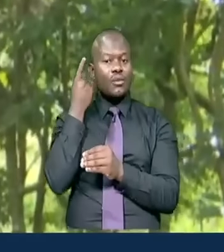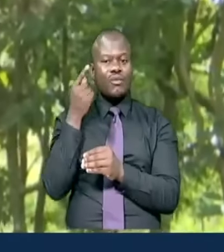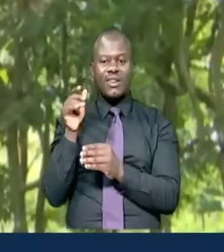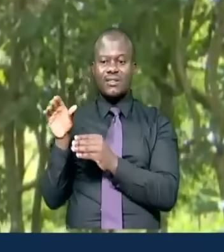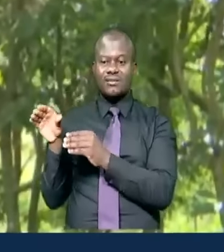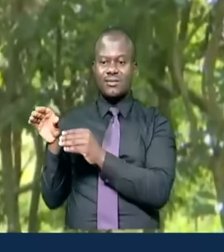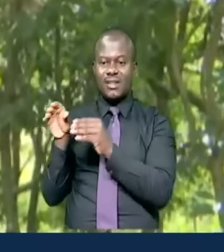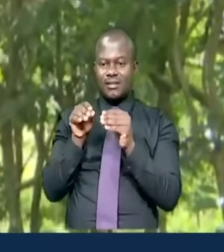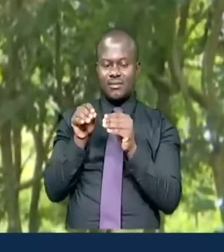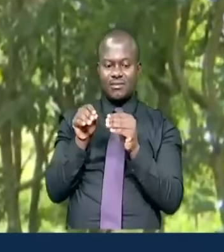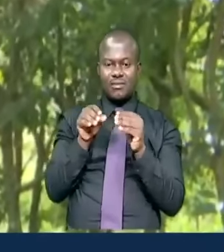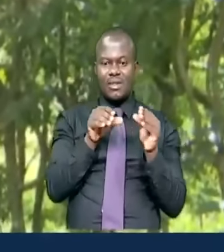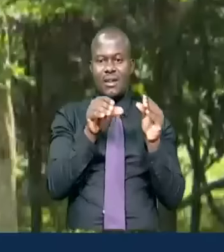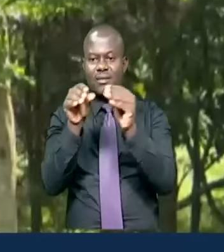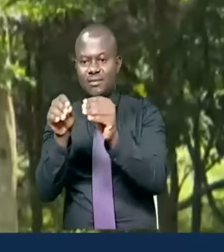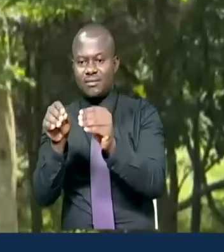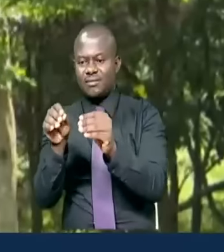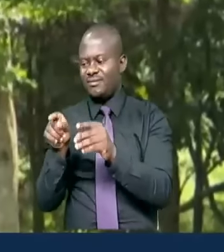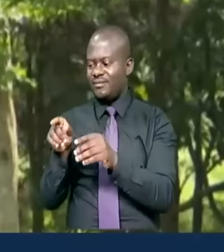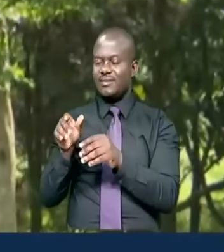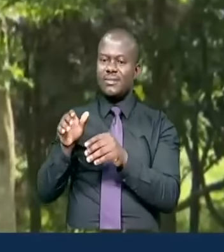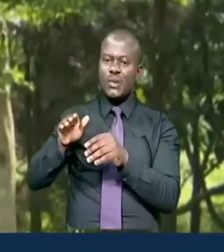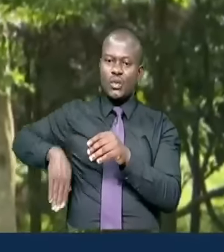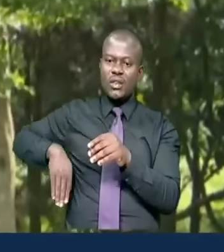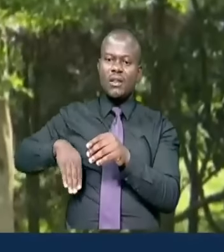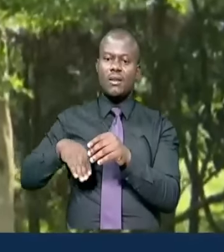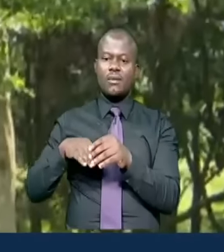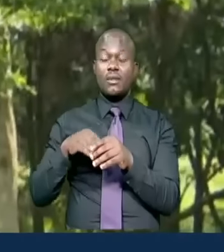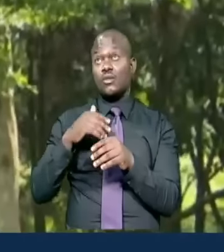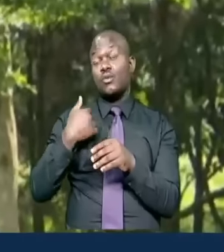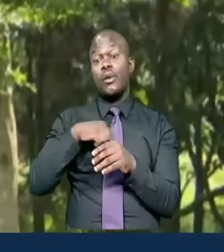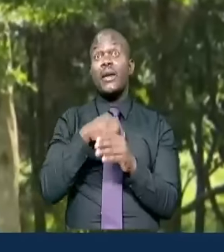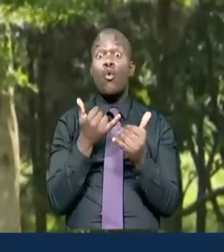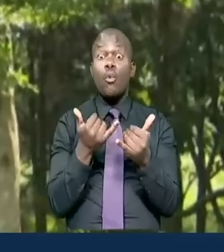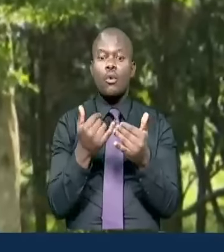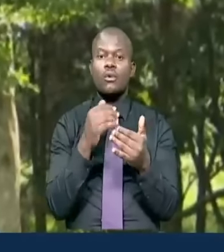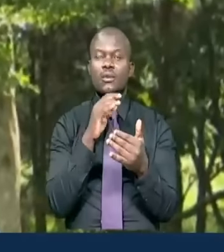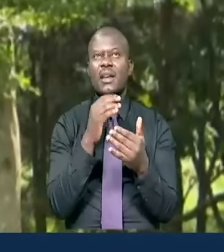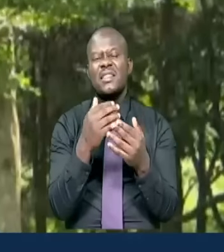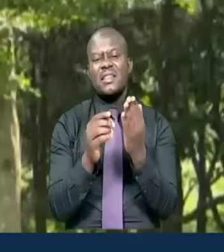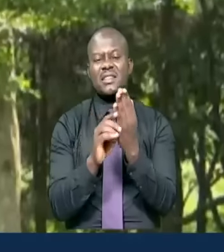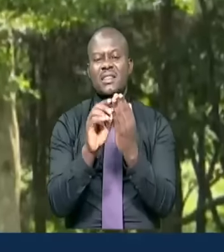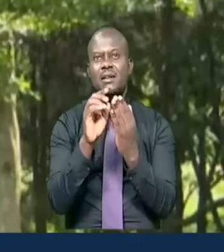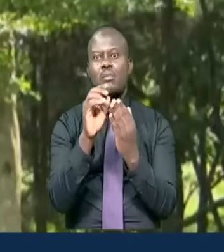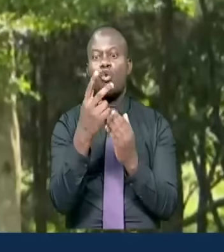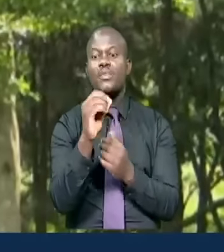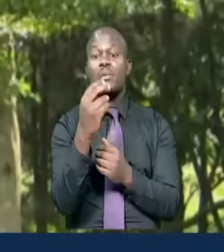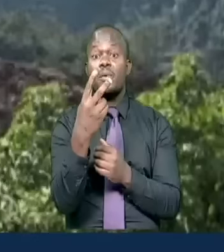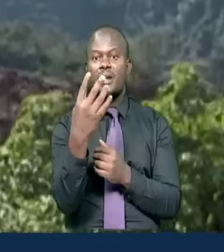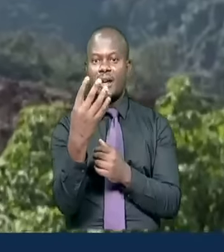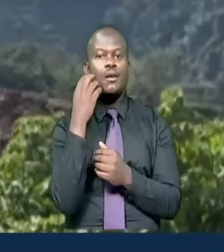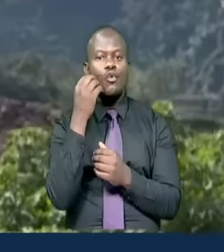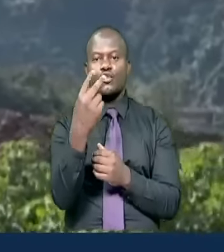cyane cyane cyatumye dukerererwa turateganya ko ishobora kurangira 2024